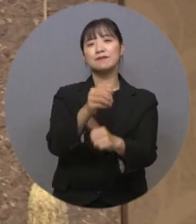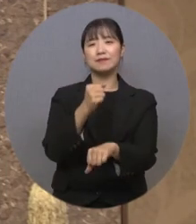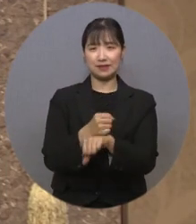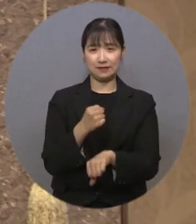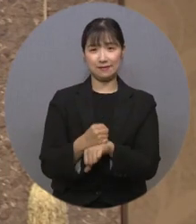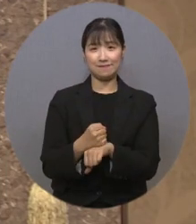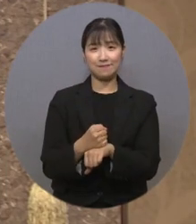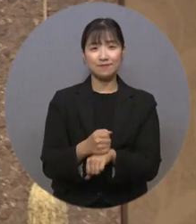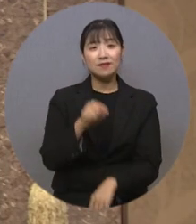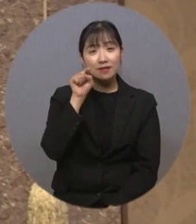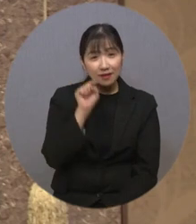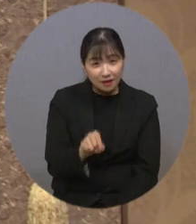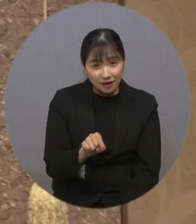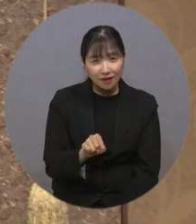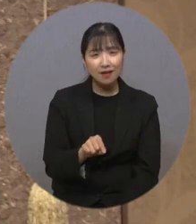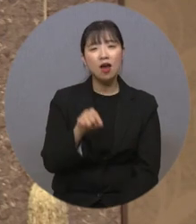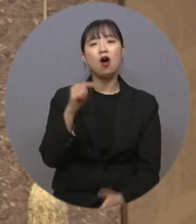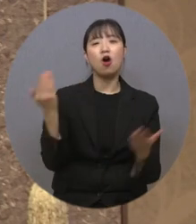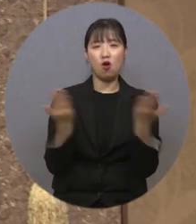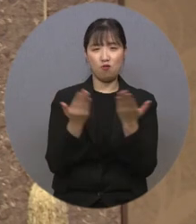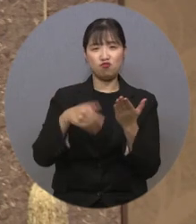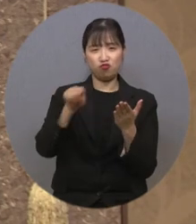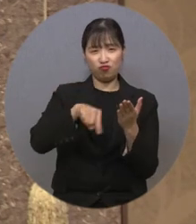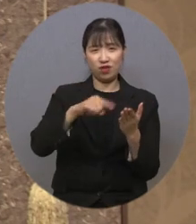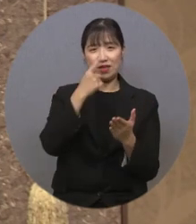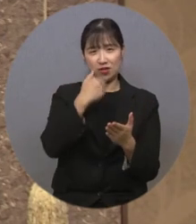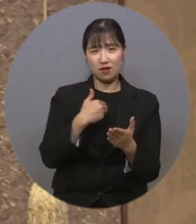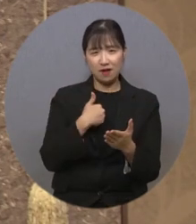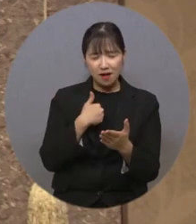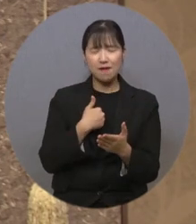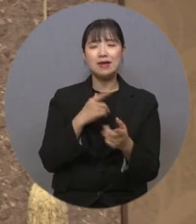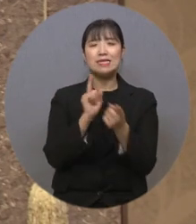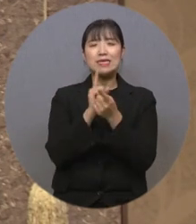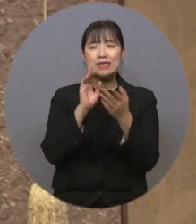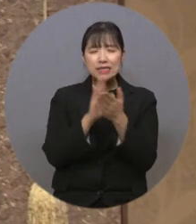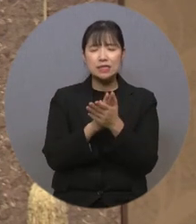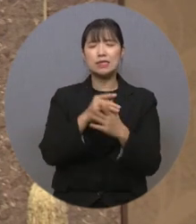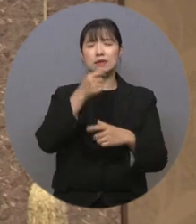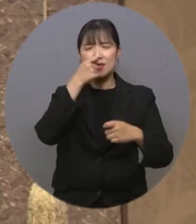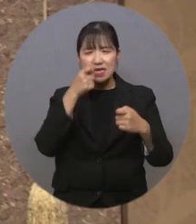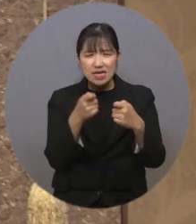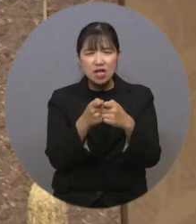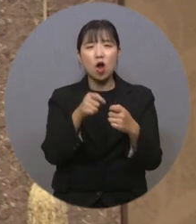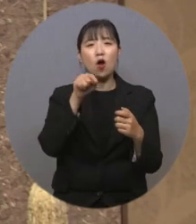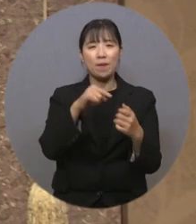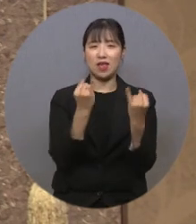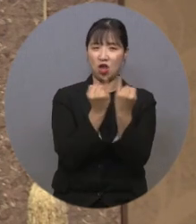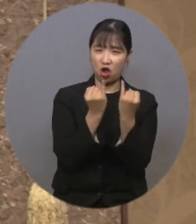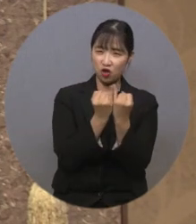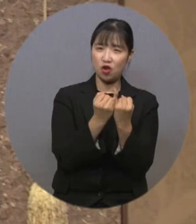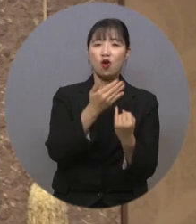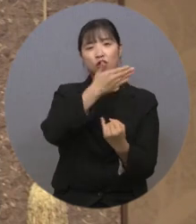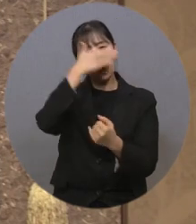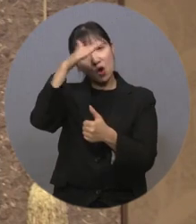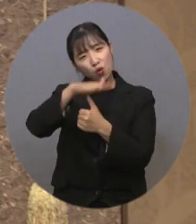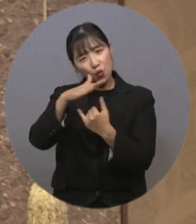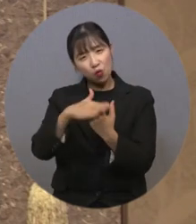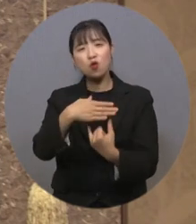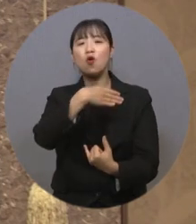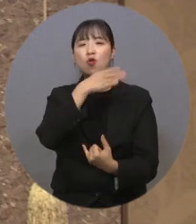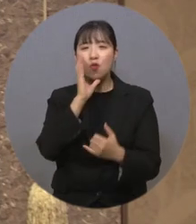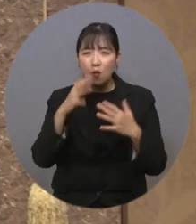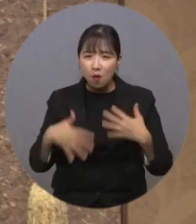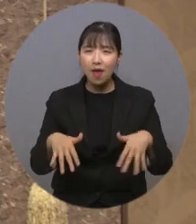의무시켜줬죠. 그게 바로 그 업무 중에서도 저희들과 직접 밀접한 여성이나 청소년,